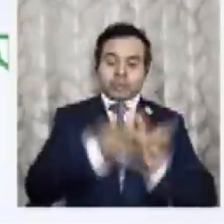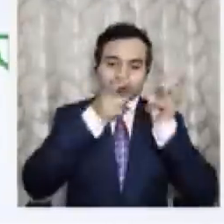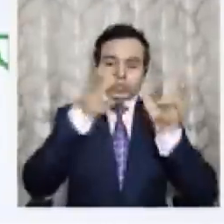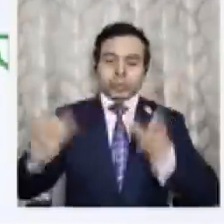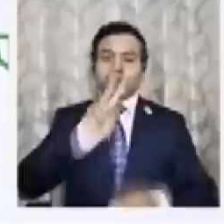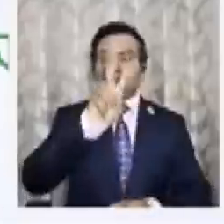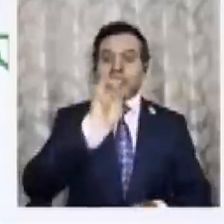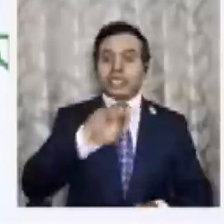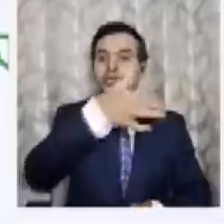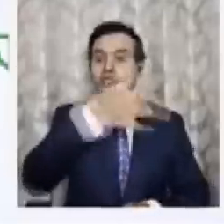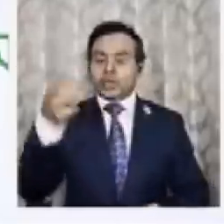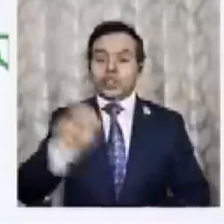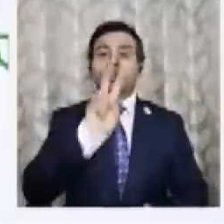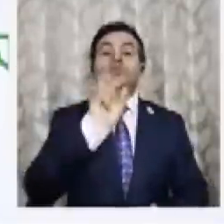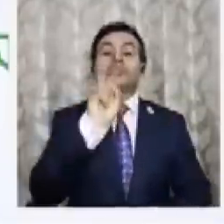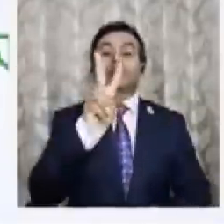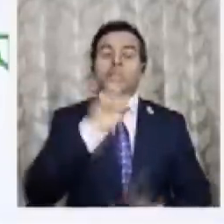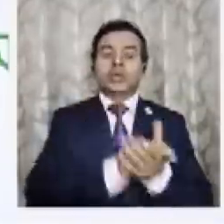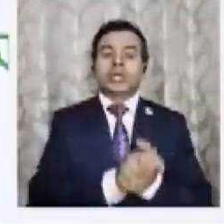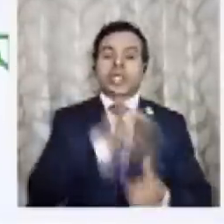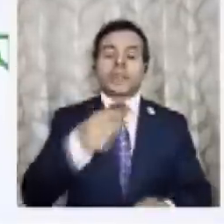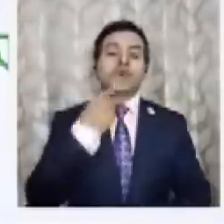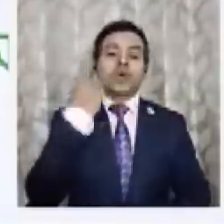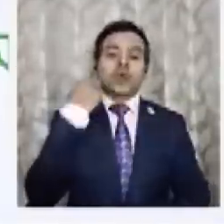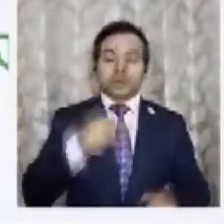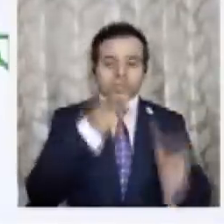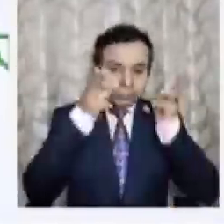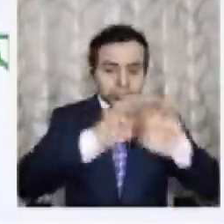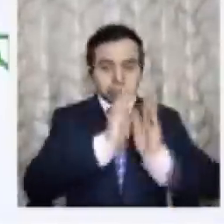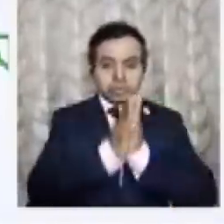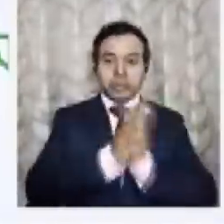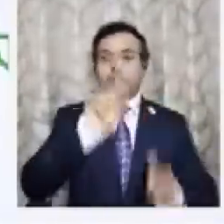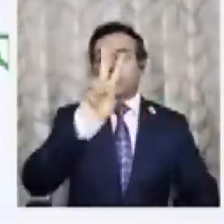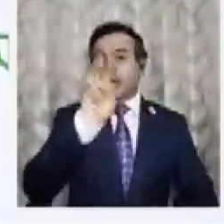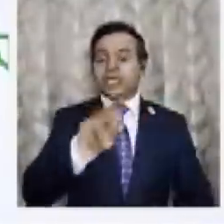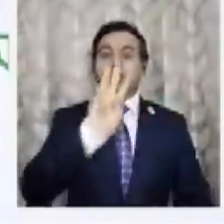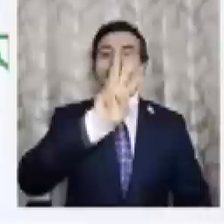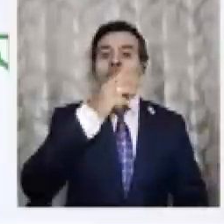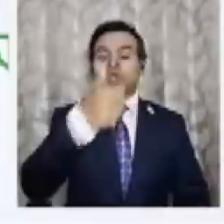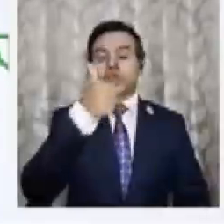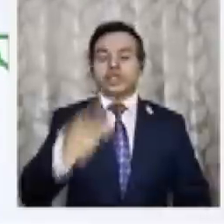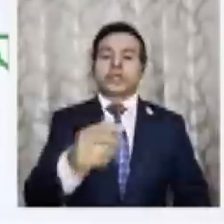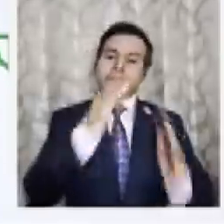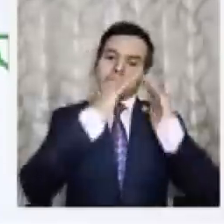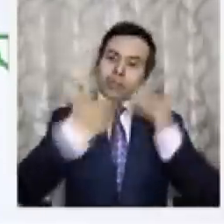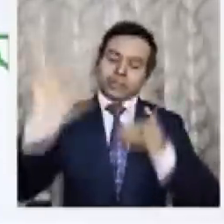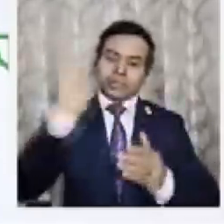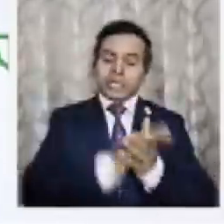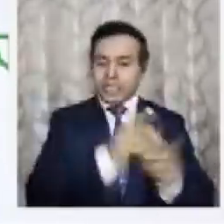24 ঘন্টায় কোয়ারেন্টাইনে এসেছেন 2,602 জন, এবং 24 ঘন্টায় কোয়ারেন্টাইন থেকে মুক্ত